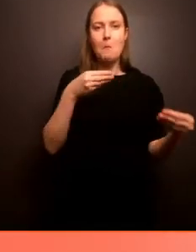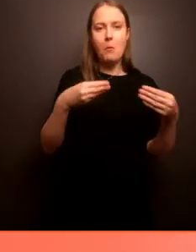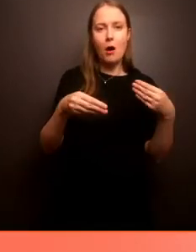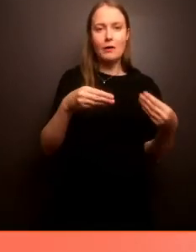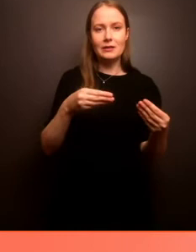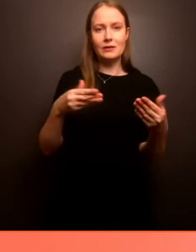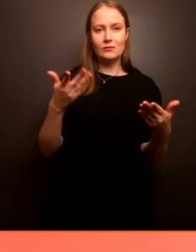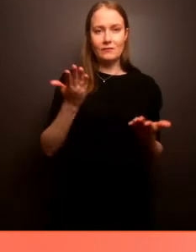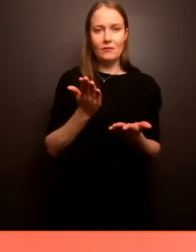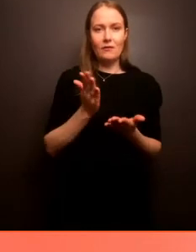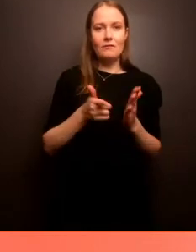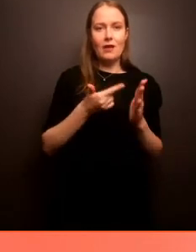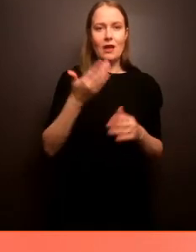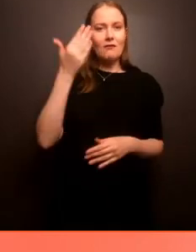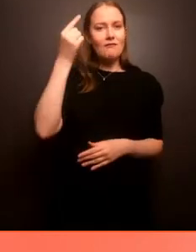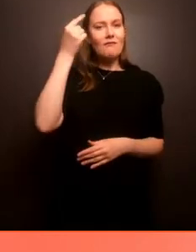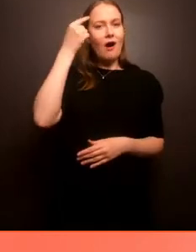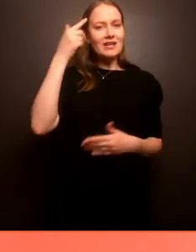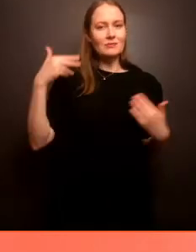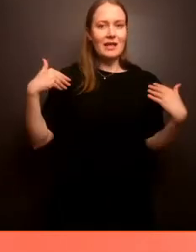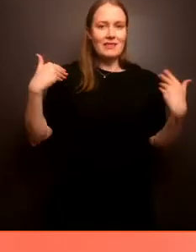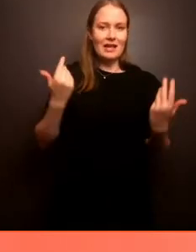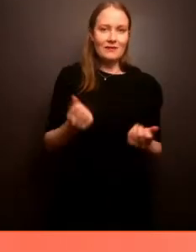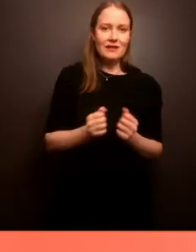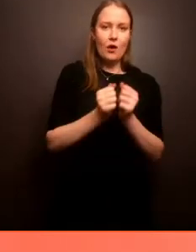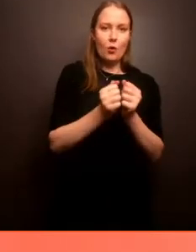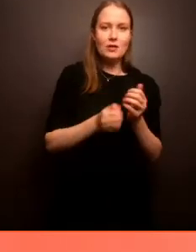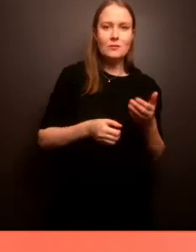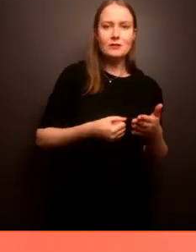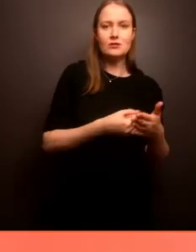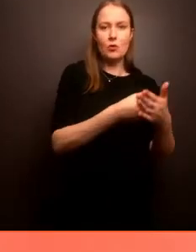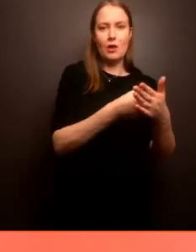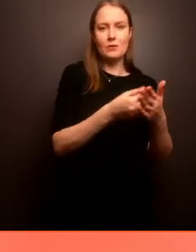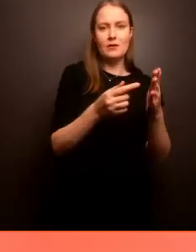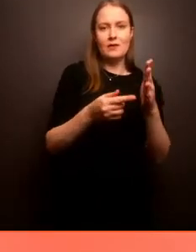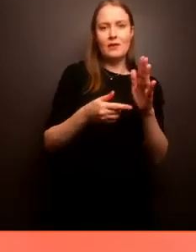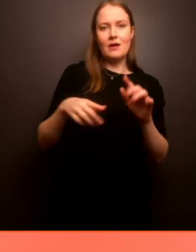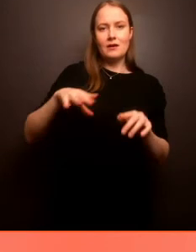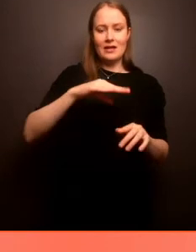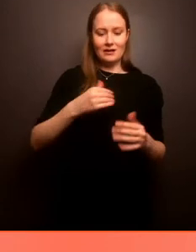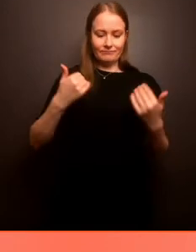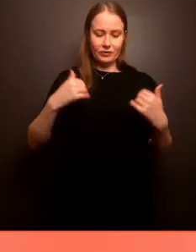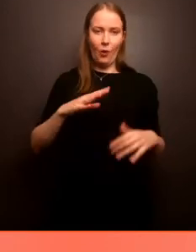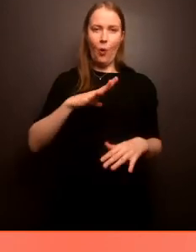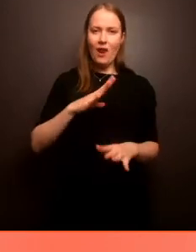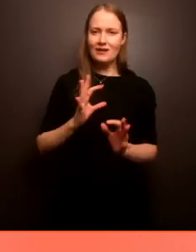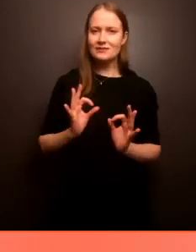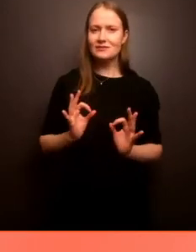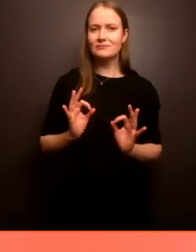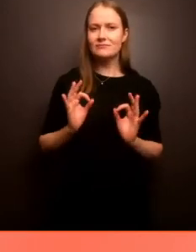tervise toetamist kindlasti ja laiemalt heaolu, kõik need on tulevikus